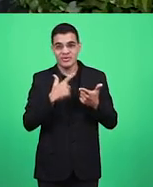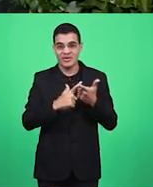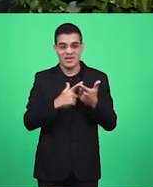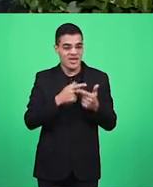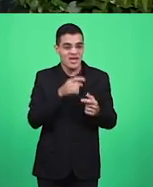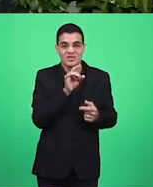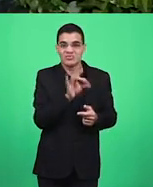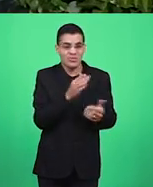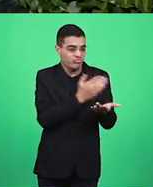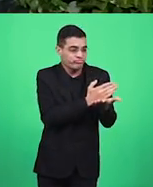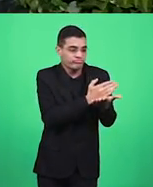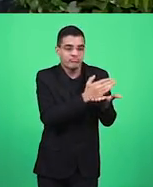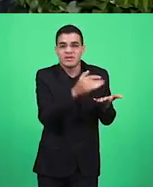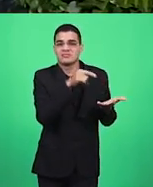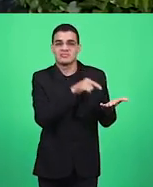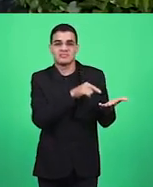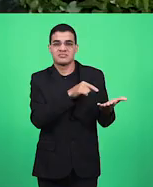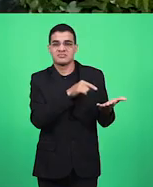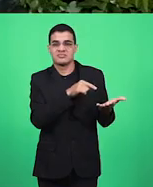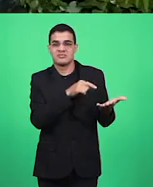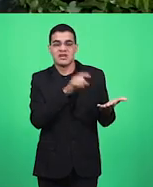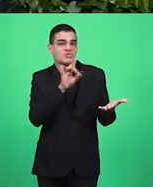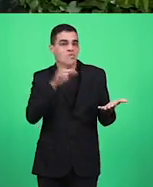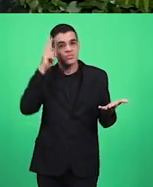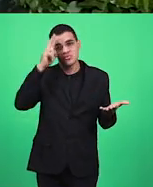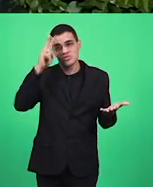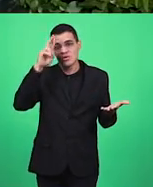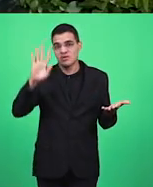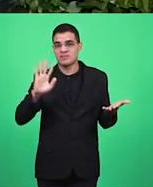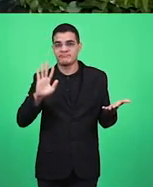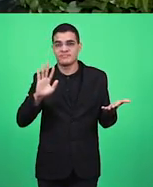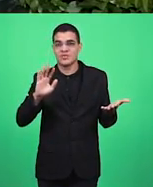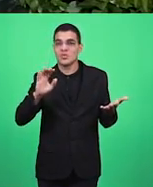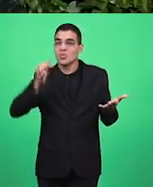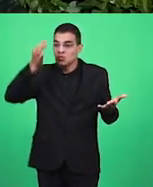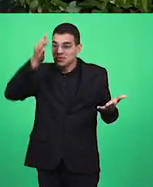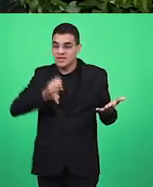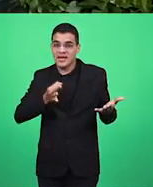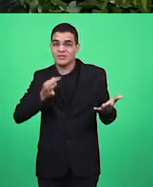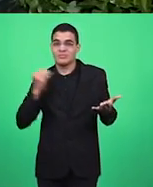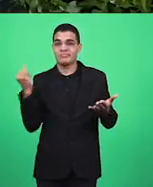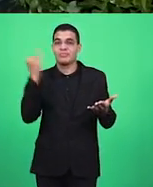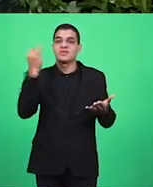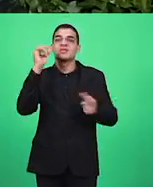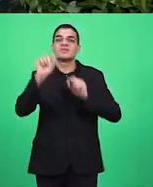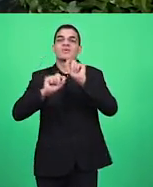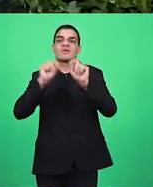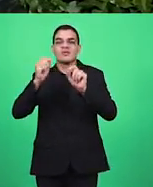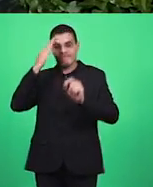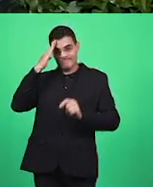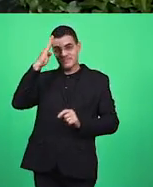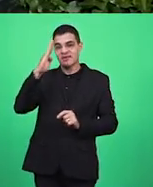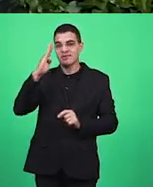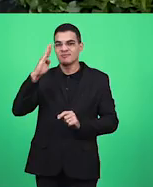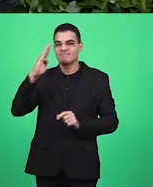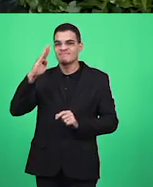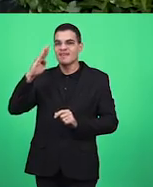история, это начало. Но то, что важно, это пророческая суть. То, что произошло